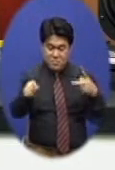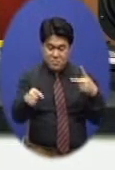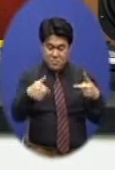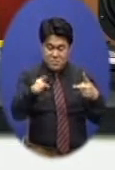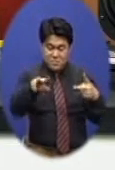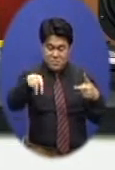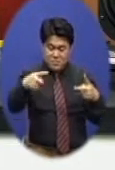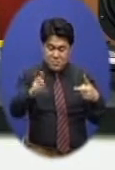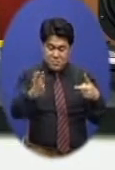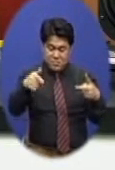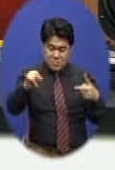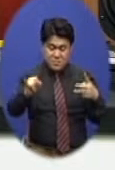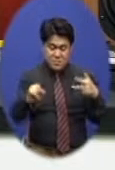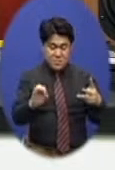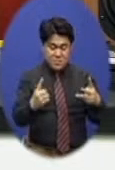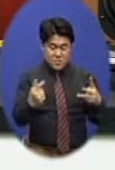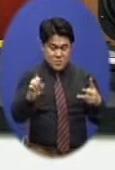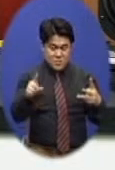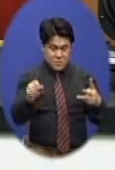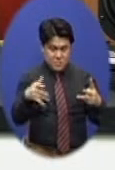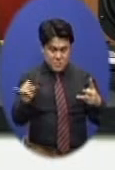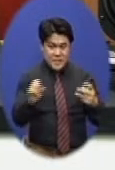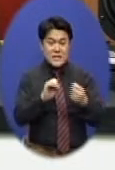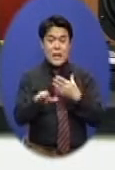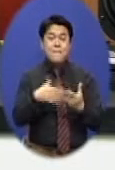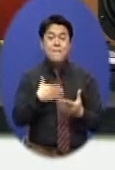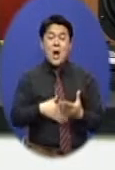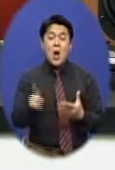온풍기. 정답을 하신 분은